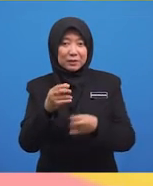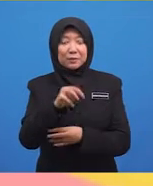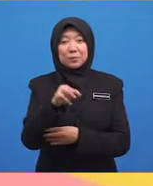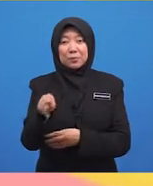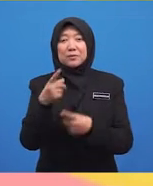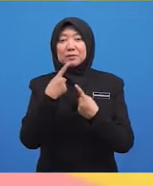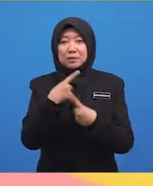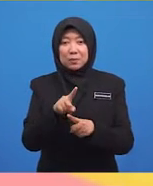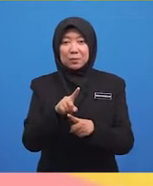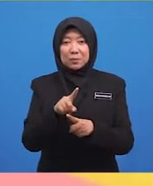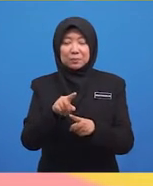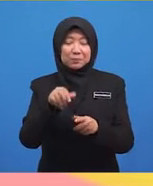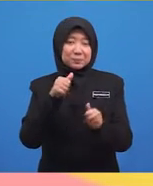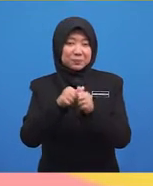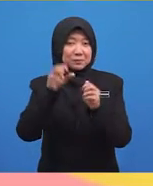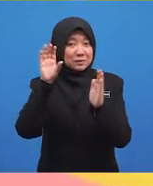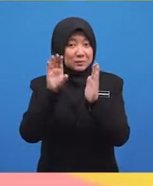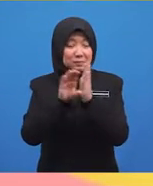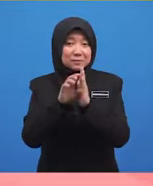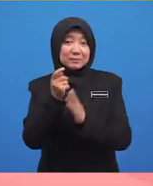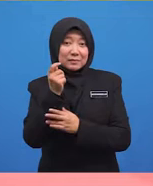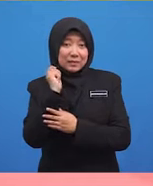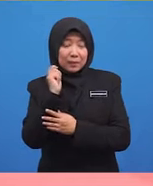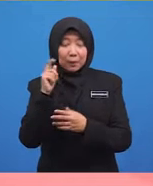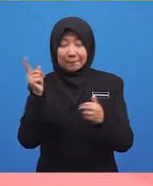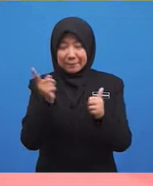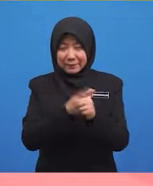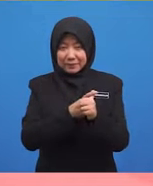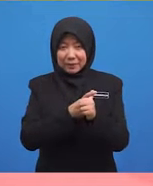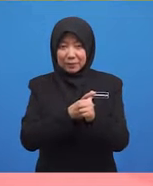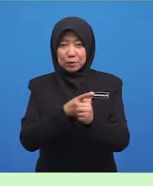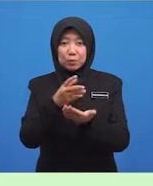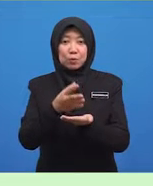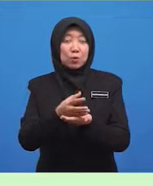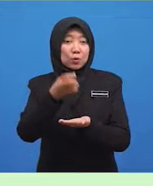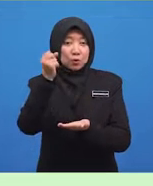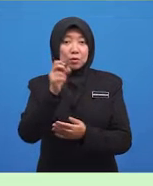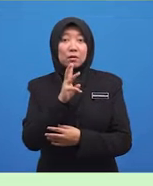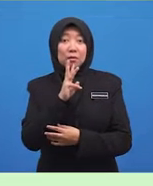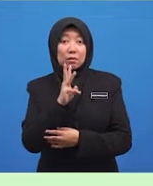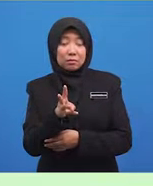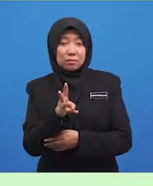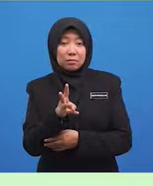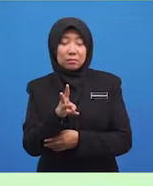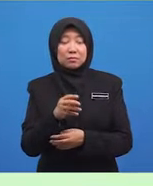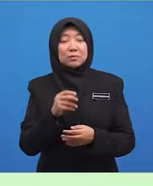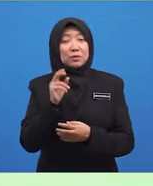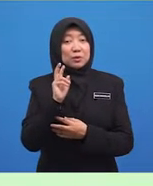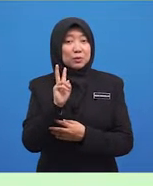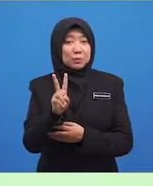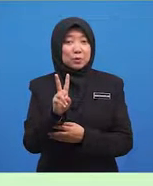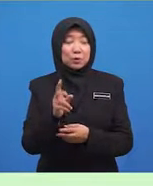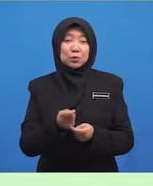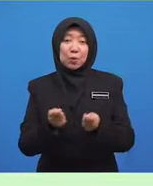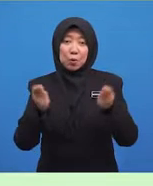jawab berdasarkan gambar yang diberi. Pertama, botol air.